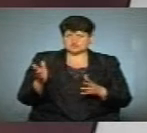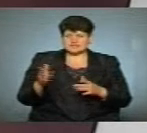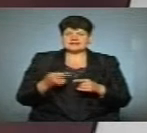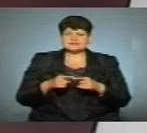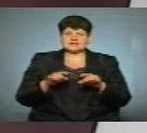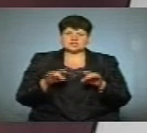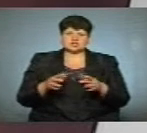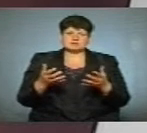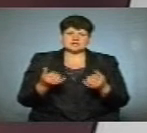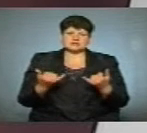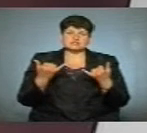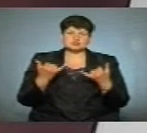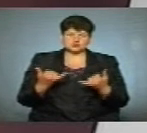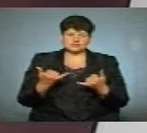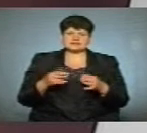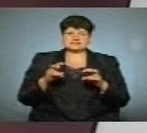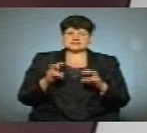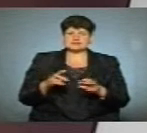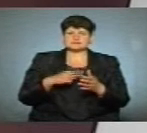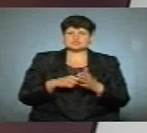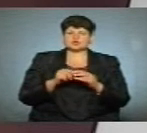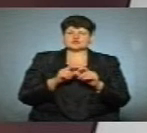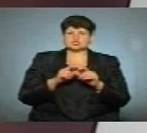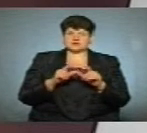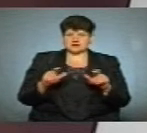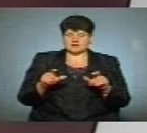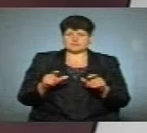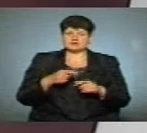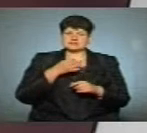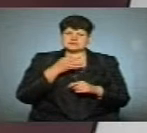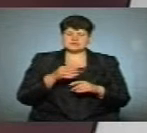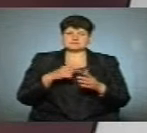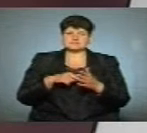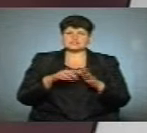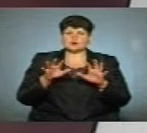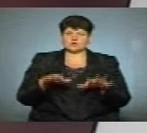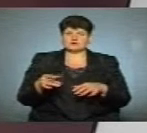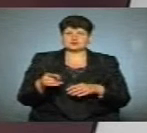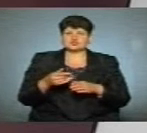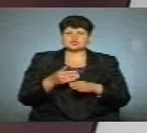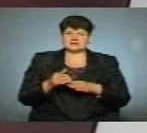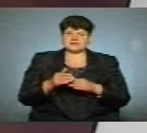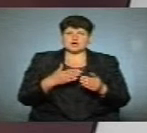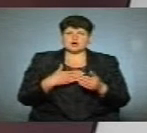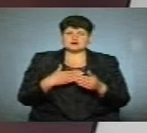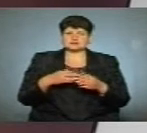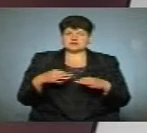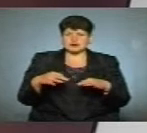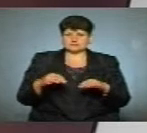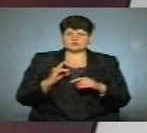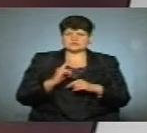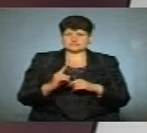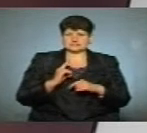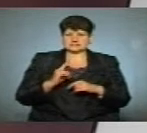прийняли сьогодні на засіданні міського оперативного штабу. За словами міського голови Тернополя Сергія Надала, частина громадського транспорту